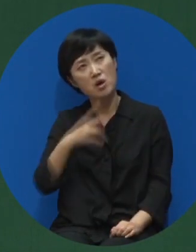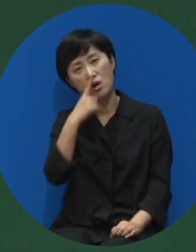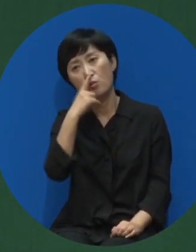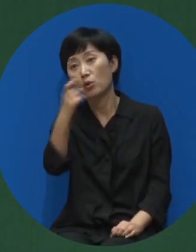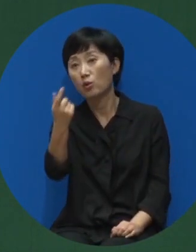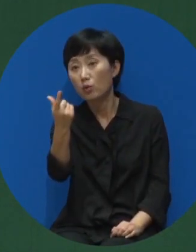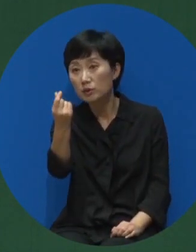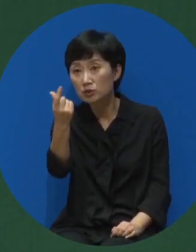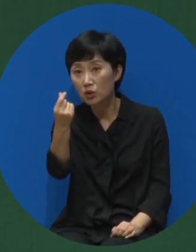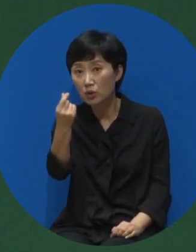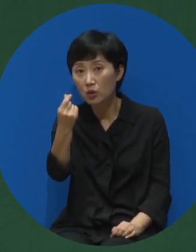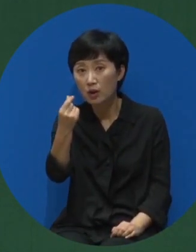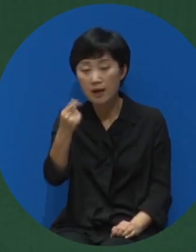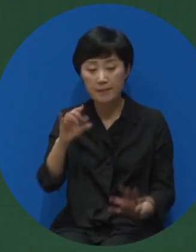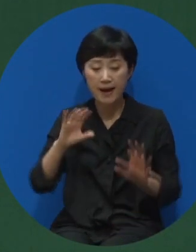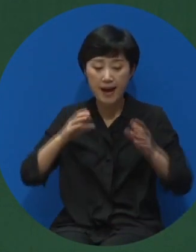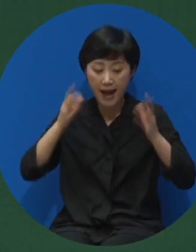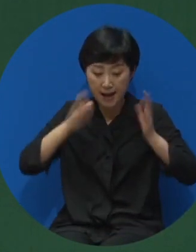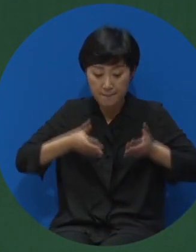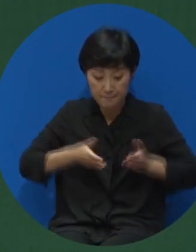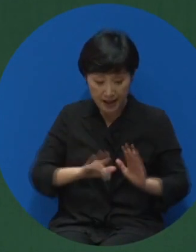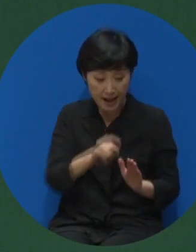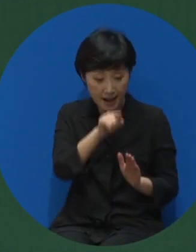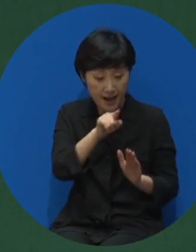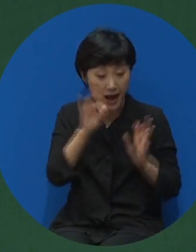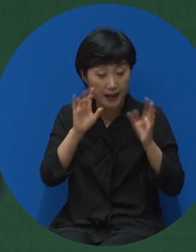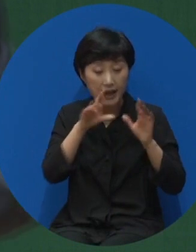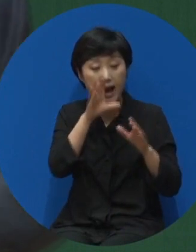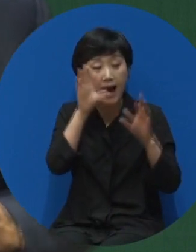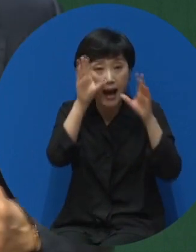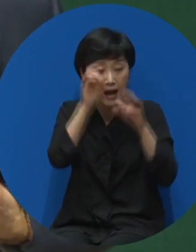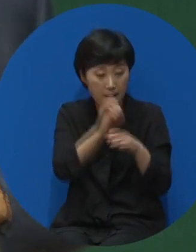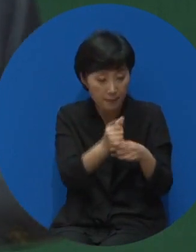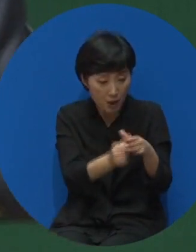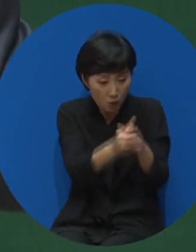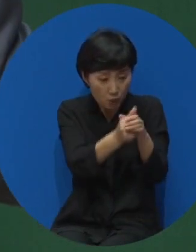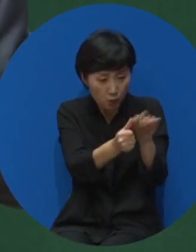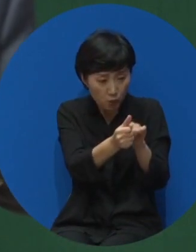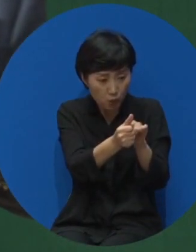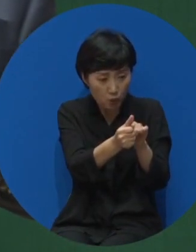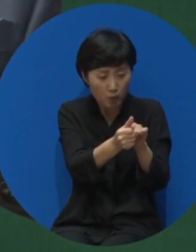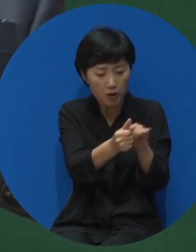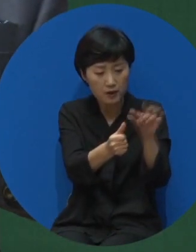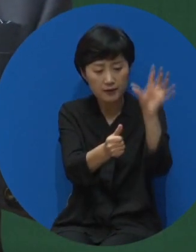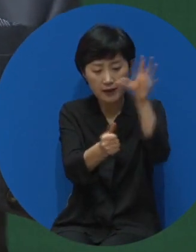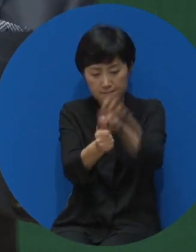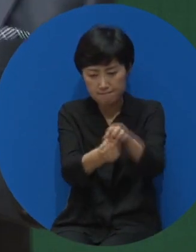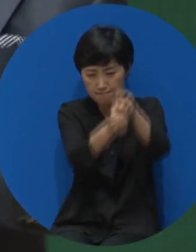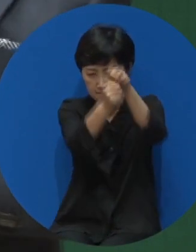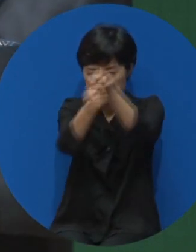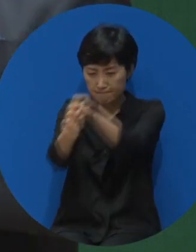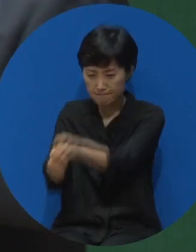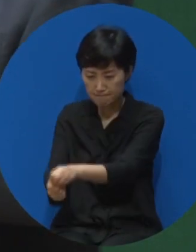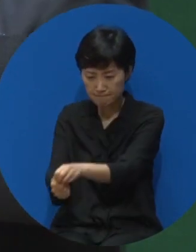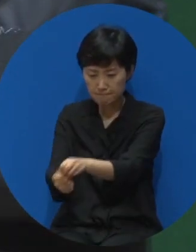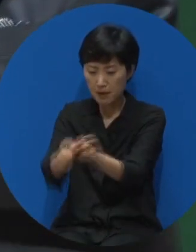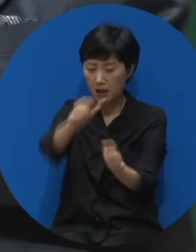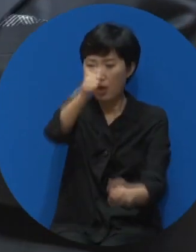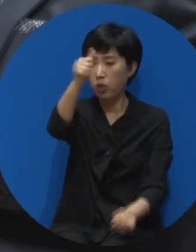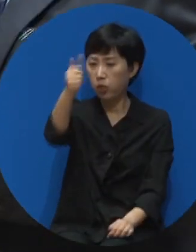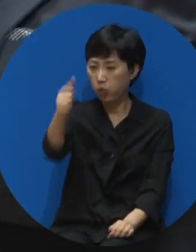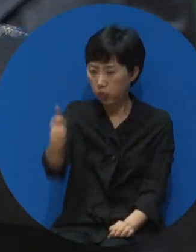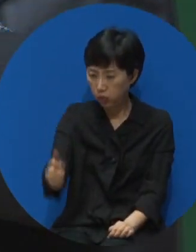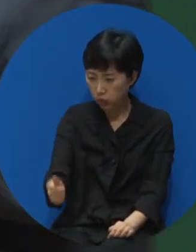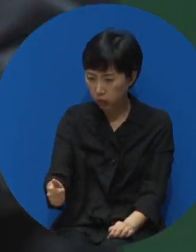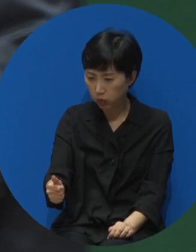코우메바 오토시마스 와자토 토부요니 사세루 타메. 못 날으면 와서 갖다 받치고 또 더 높이 올라가. 위에から 오토시, そして 오토시소이 났다라 마타